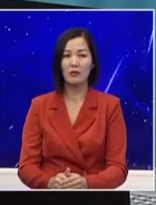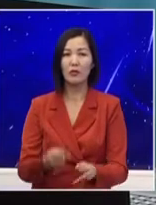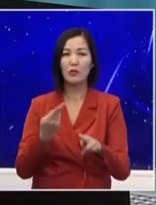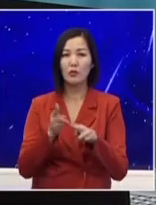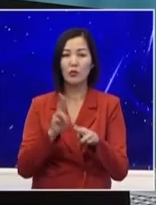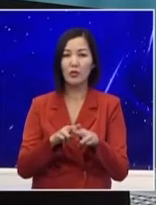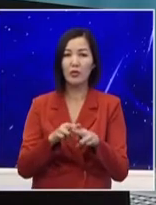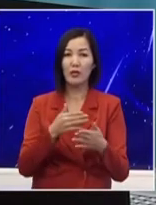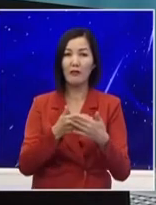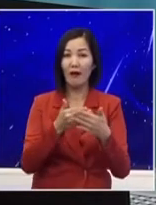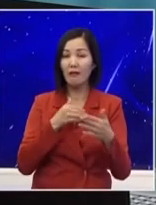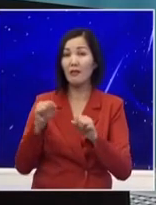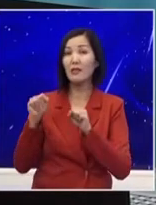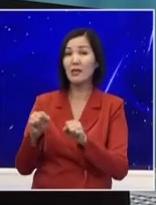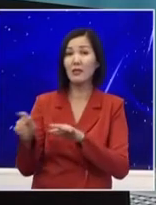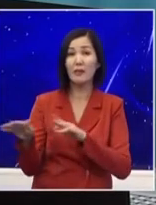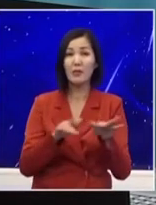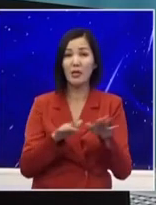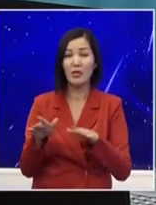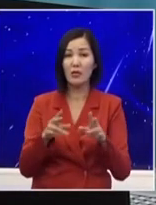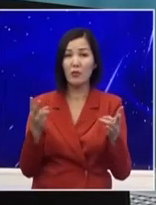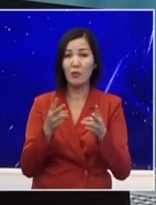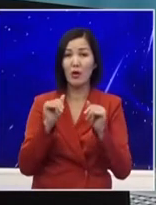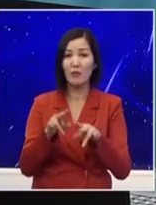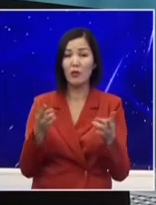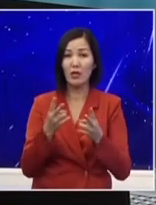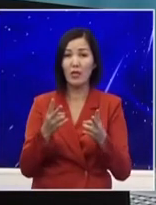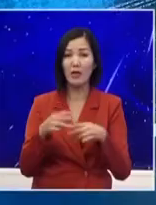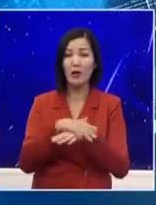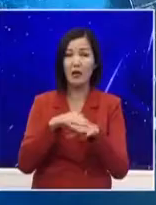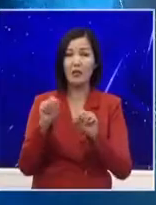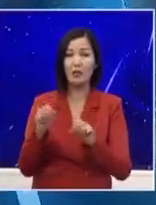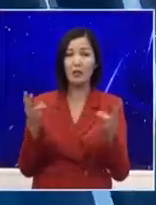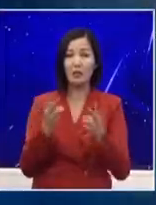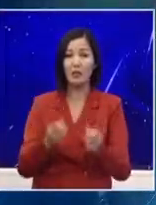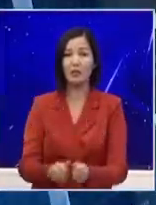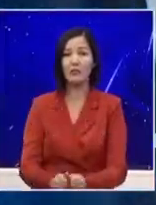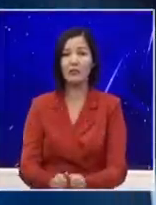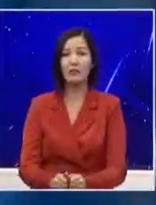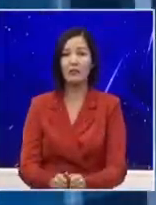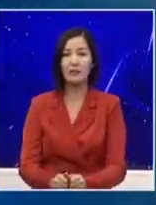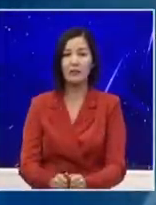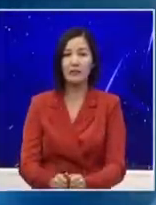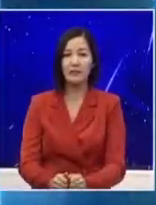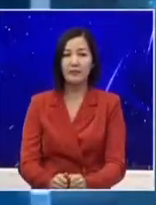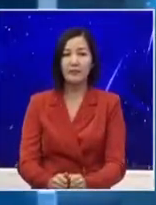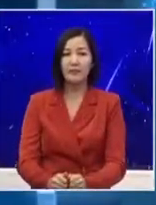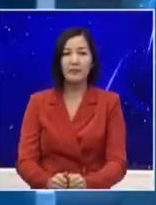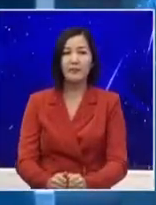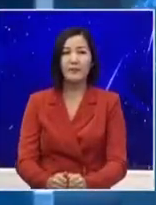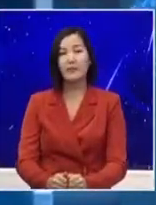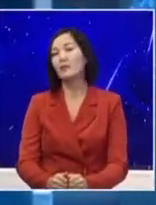Сондықтан сақтансаң сақтайды дейді. Сақтаныңдар. Елді сақтаныңдар. Гүлжанат Бақылжанова, Жасұлан Шымкенше,